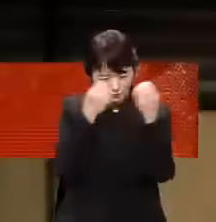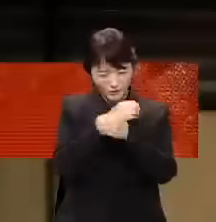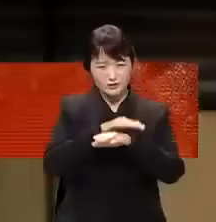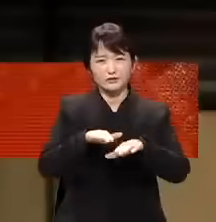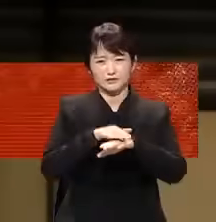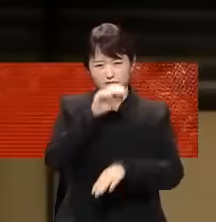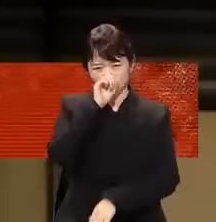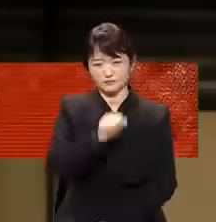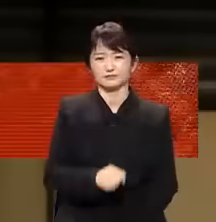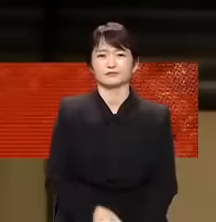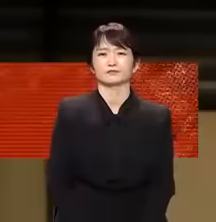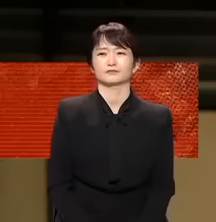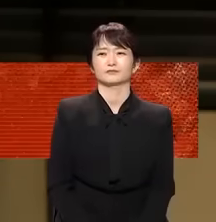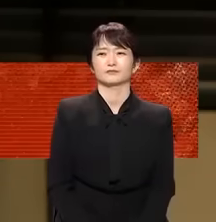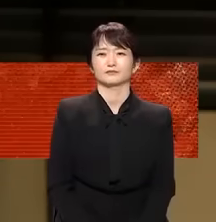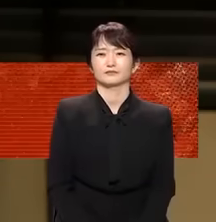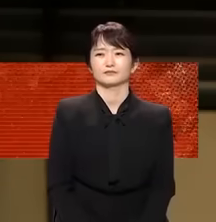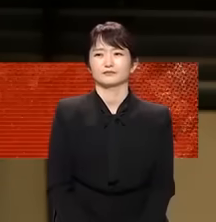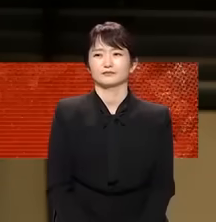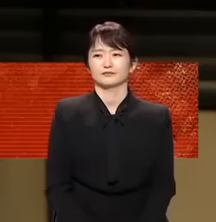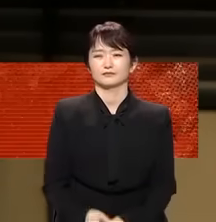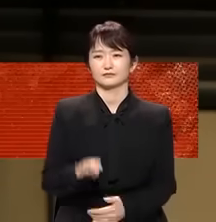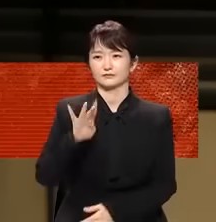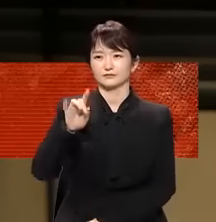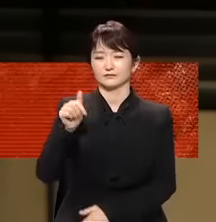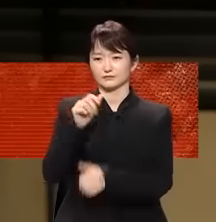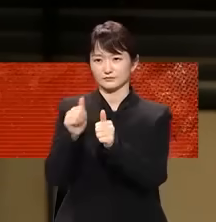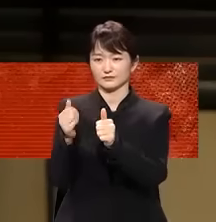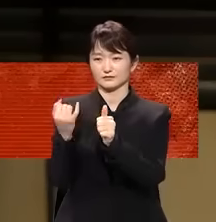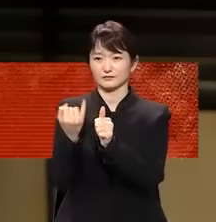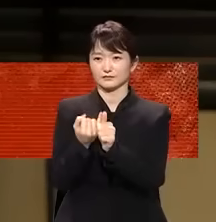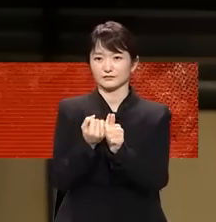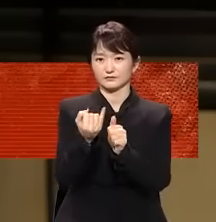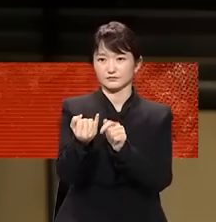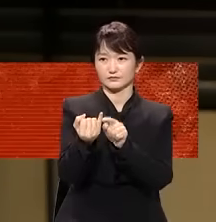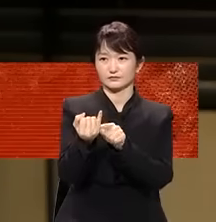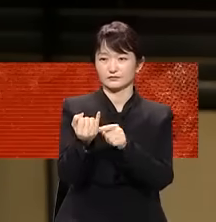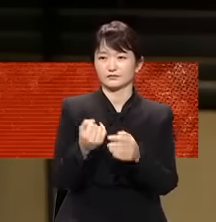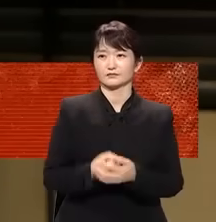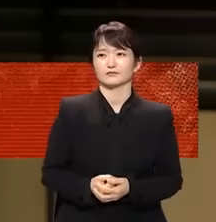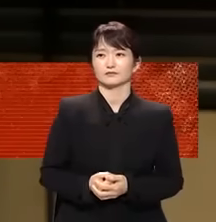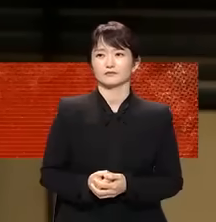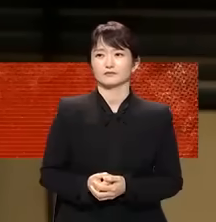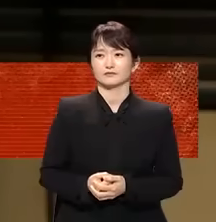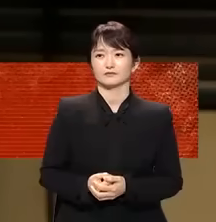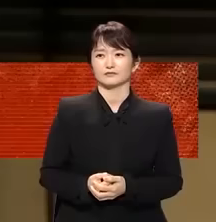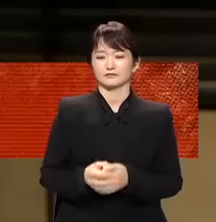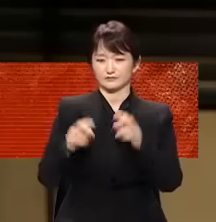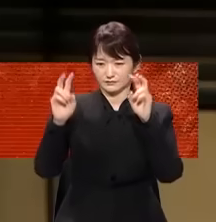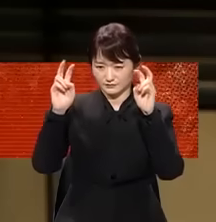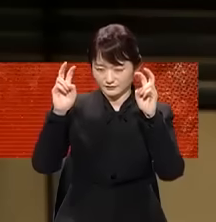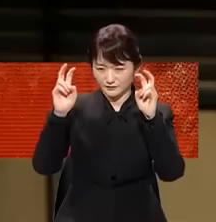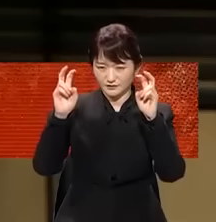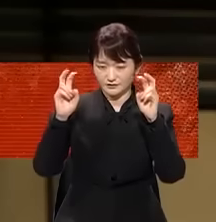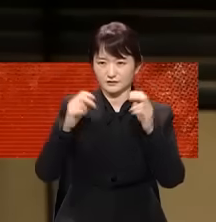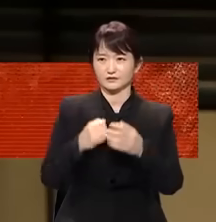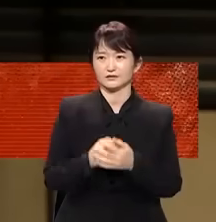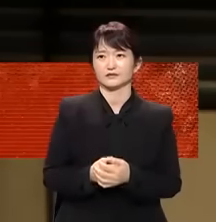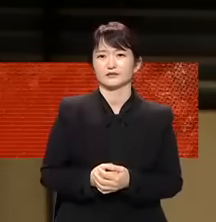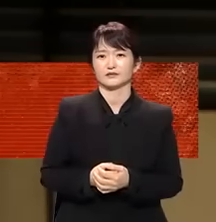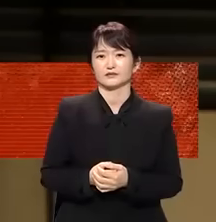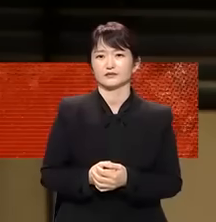같습니다 자 백변호사 님 사모님이 아 진짜 그 남자들 많은 직장에서 일하시지아요 김선영 와이텐 앵커